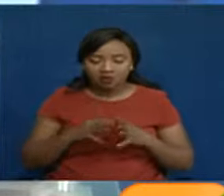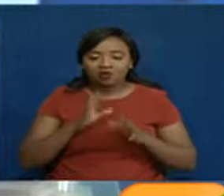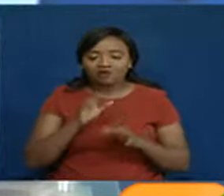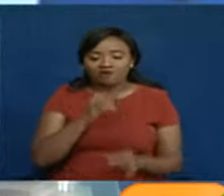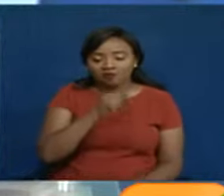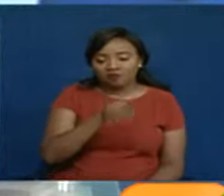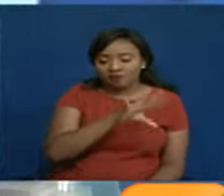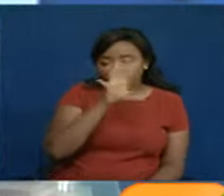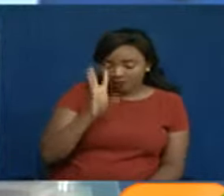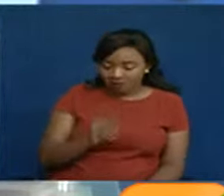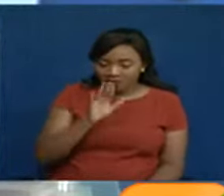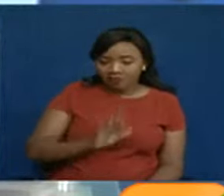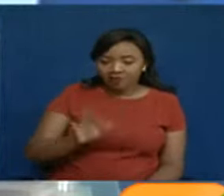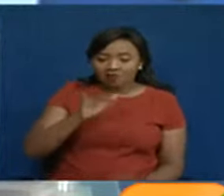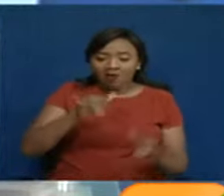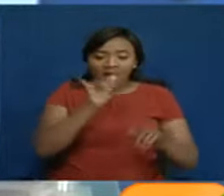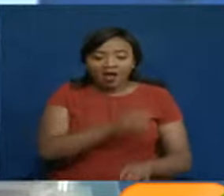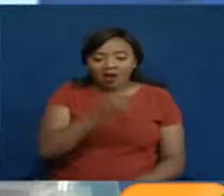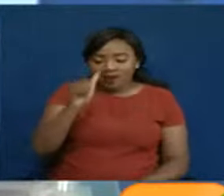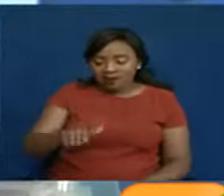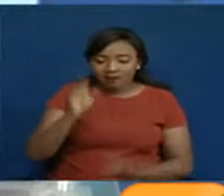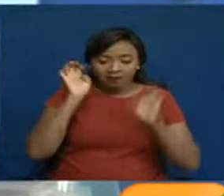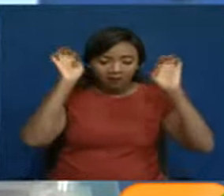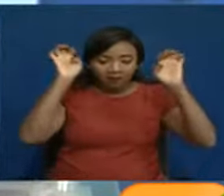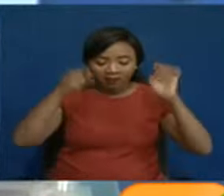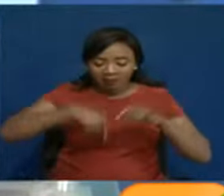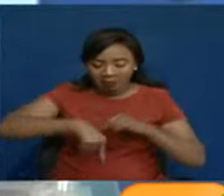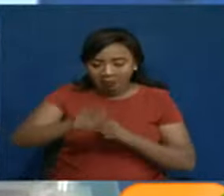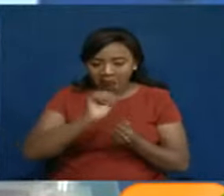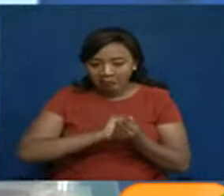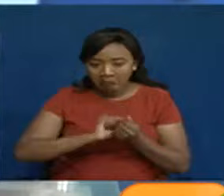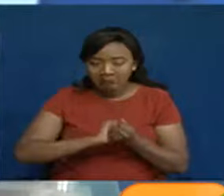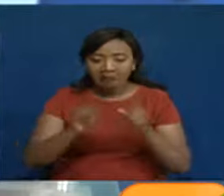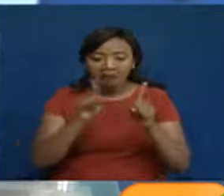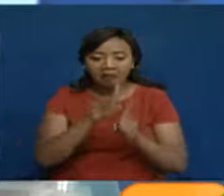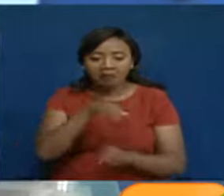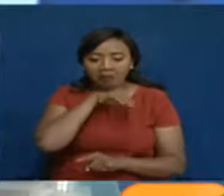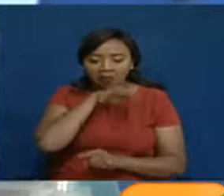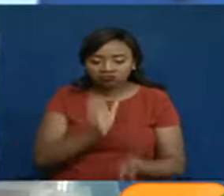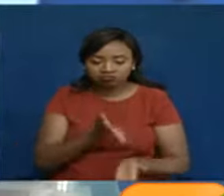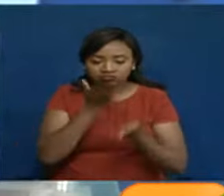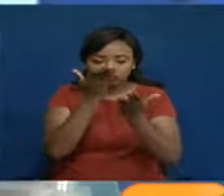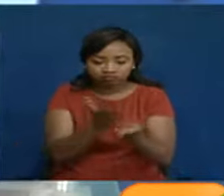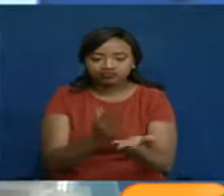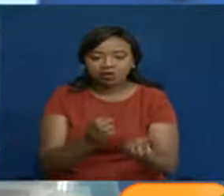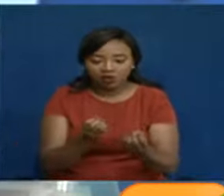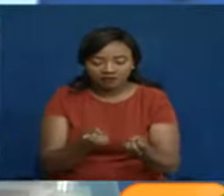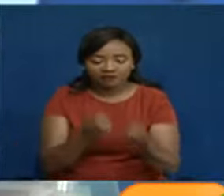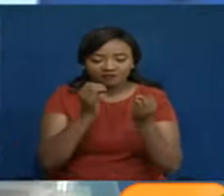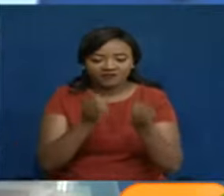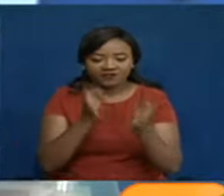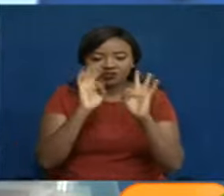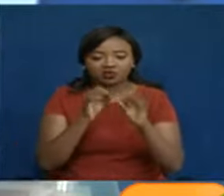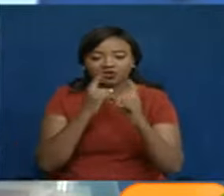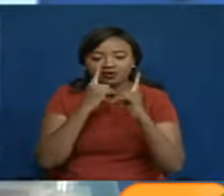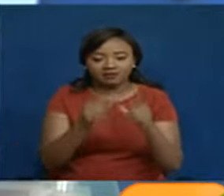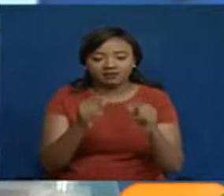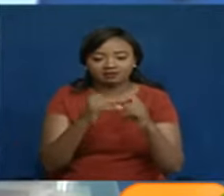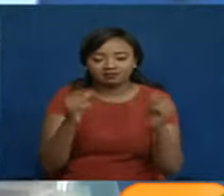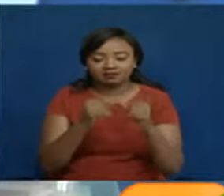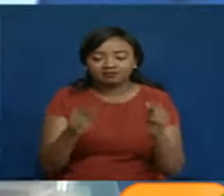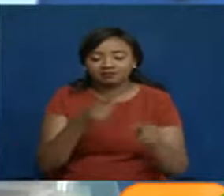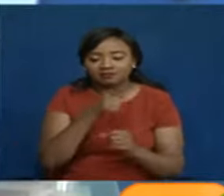Afrika jijini Addis Ababa, Ethiopia siku ya Ijumaa. Odinga pia atawasilisha ujumbe maalum kwa zaidi ya washiriki 500 kwenye